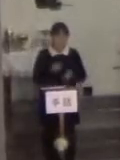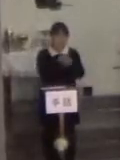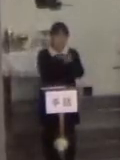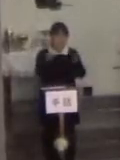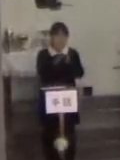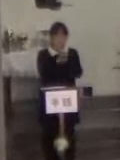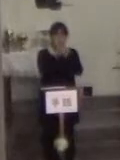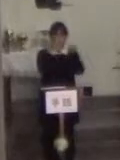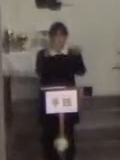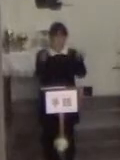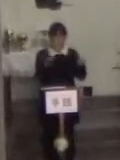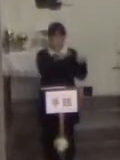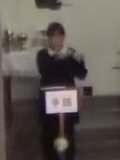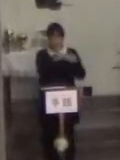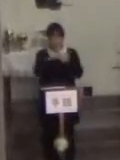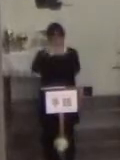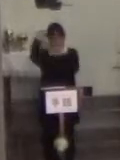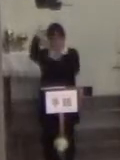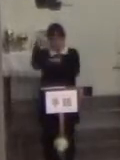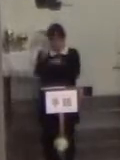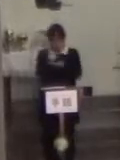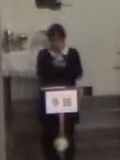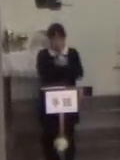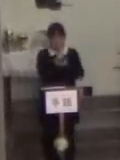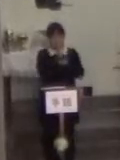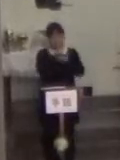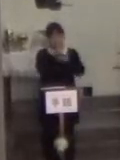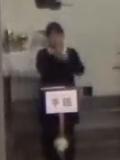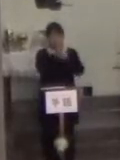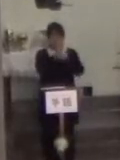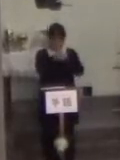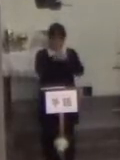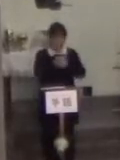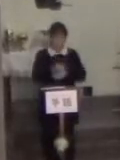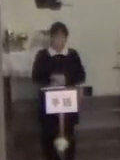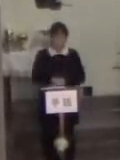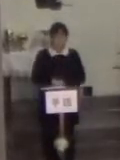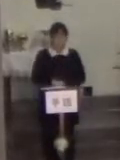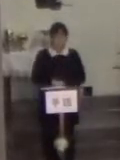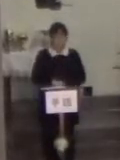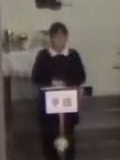聖書は福音主の誕生をこのように述べています。